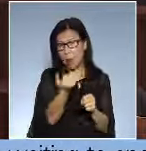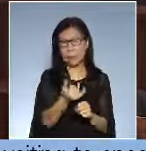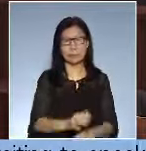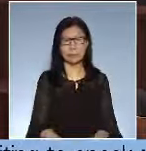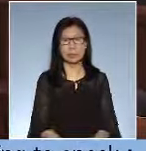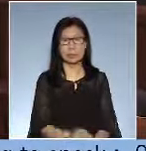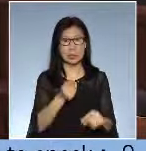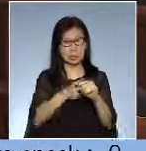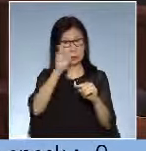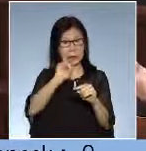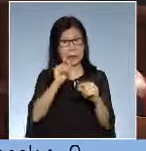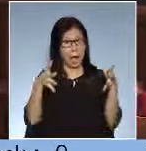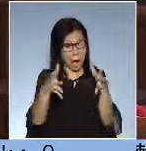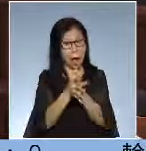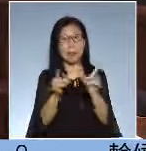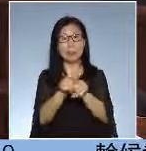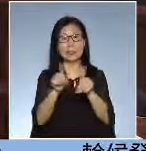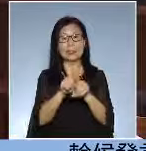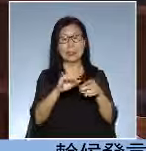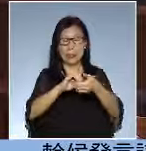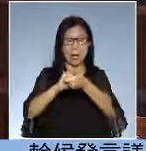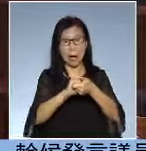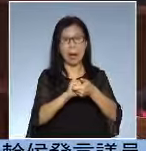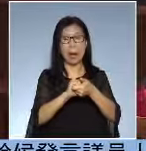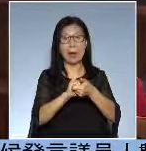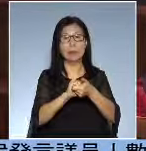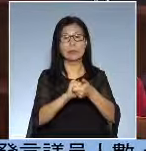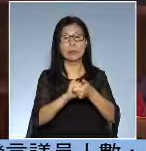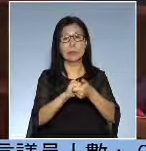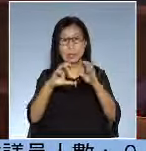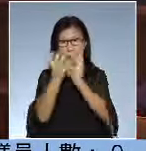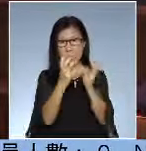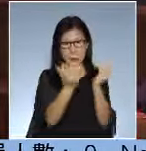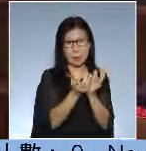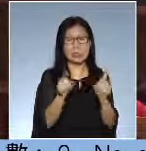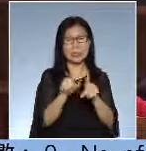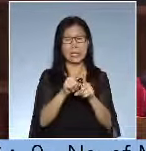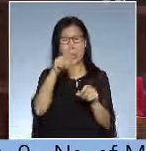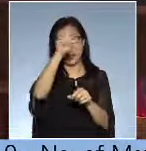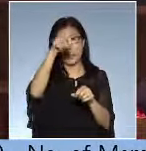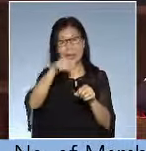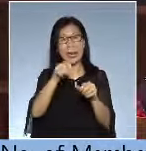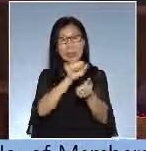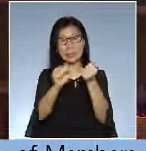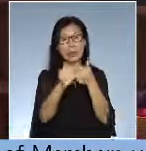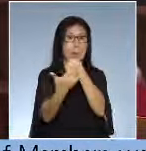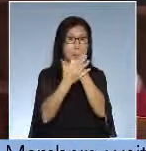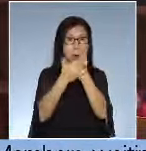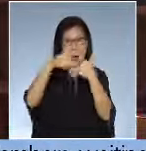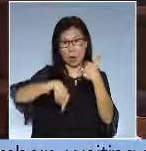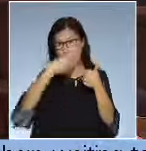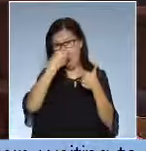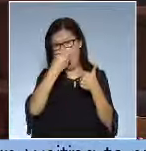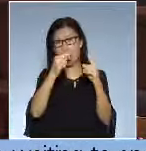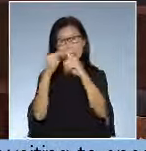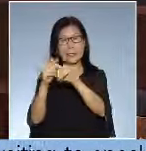們可不可以一起不分黨派，真的為解決問題幫香港市民做